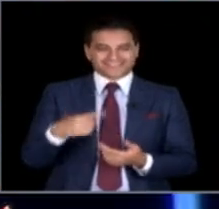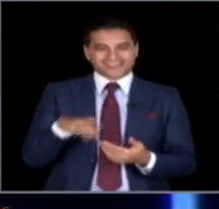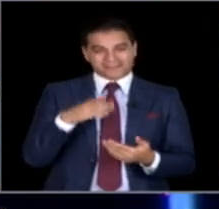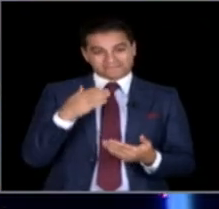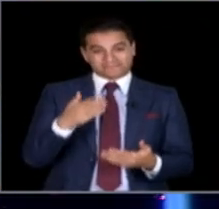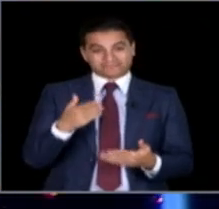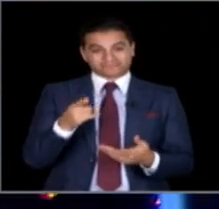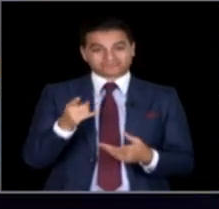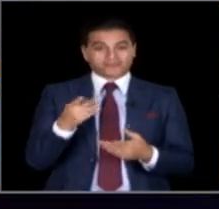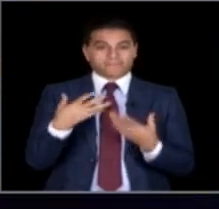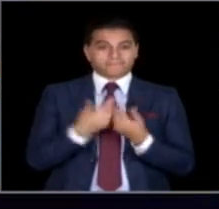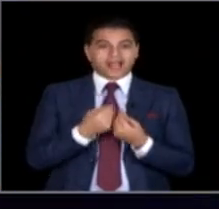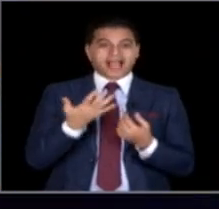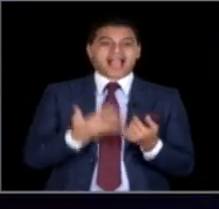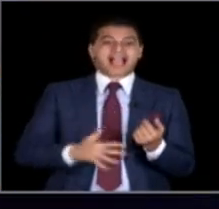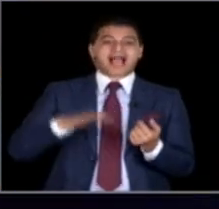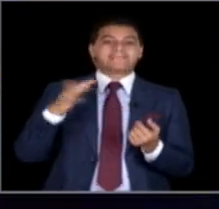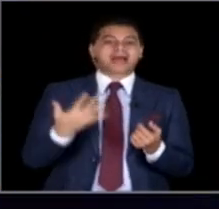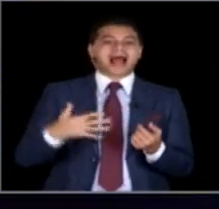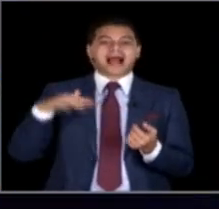بينبع من جبال اطلس